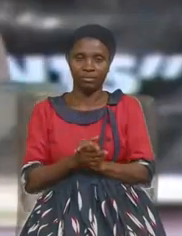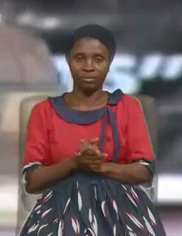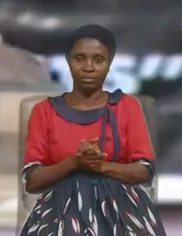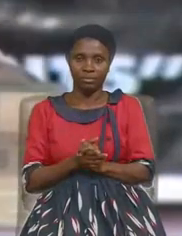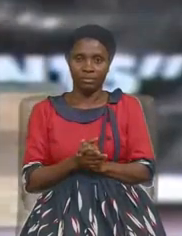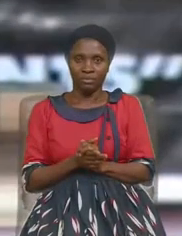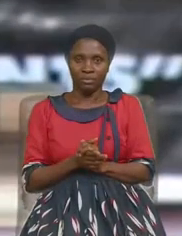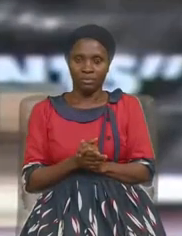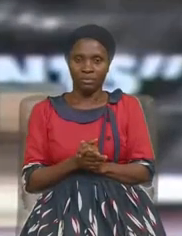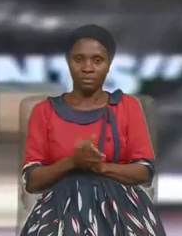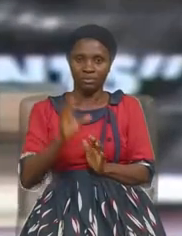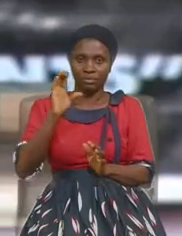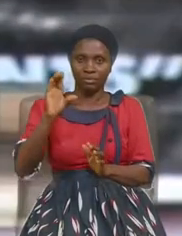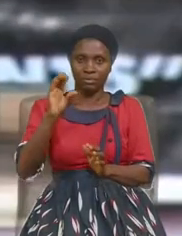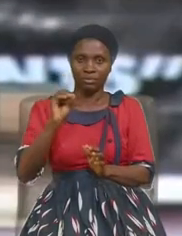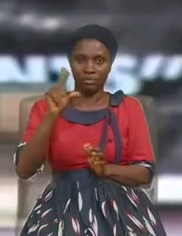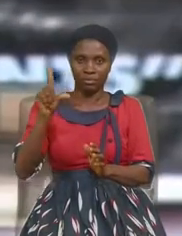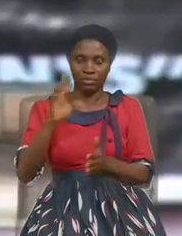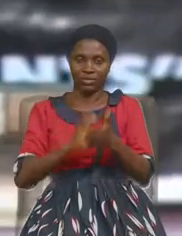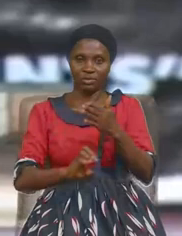Colossiens chapitre 1,